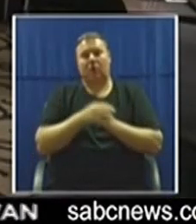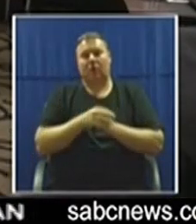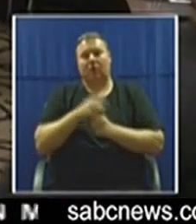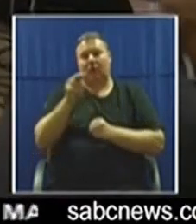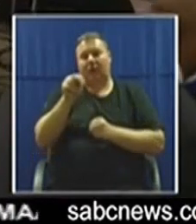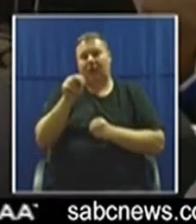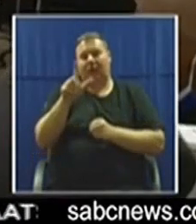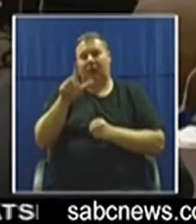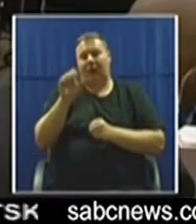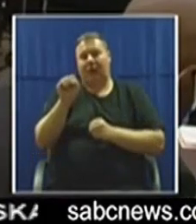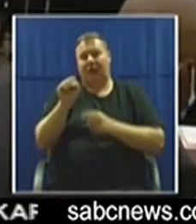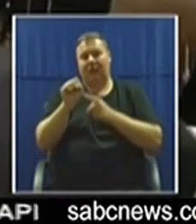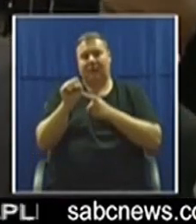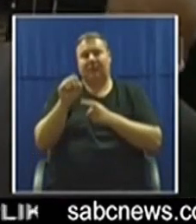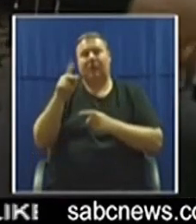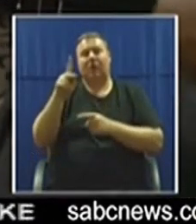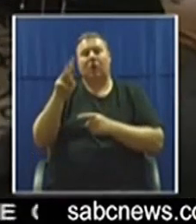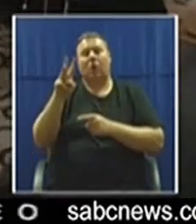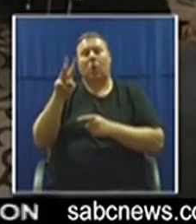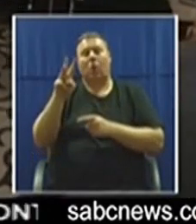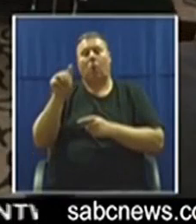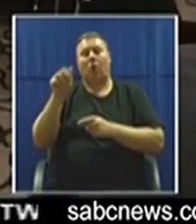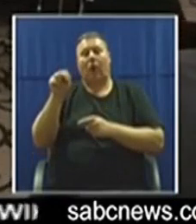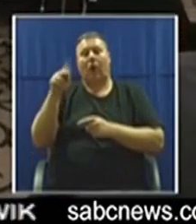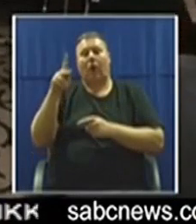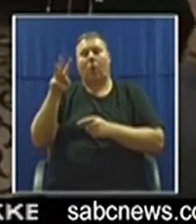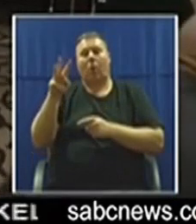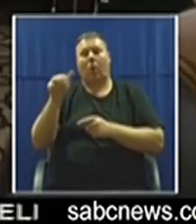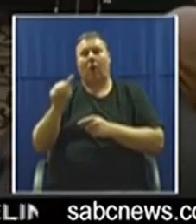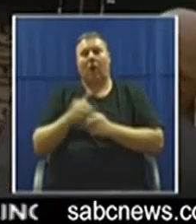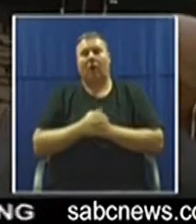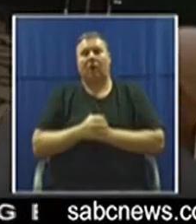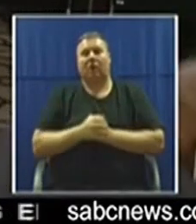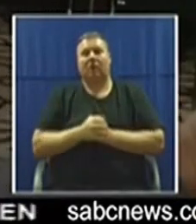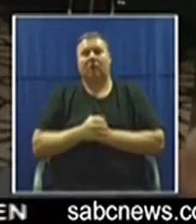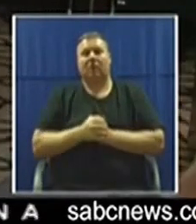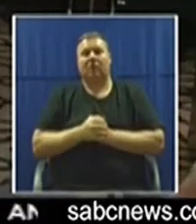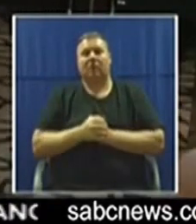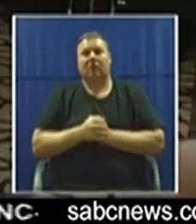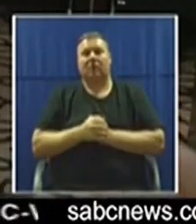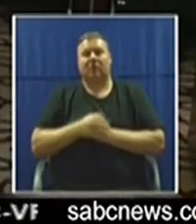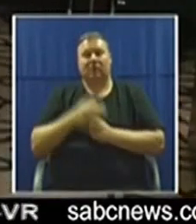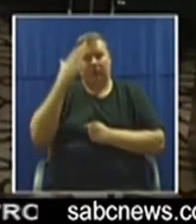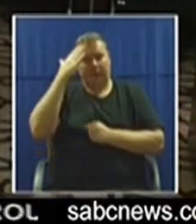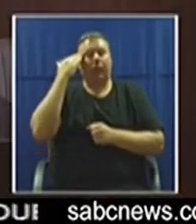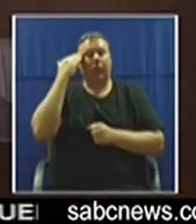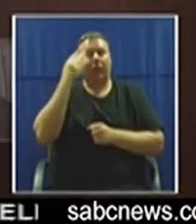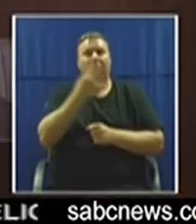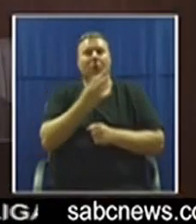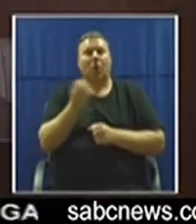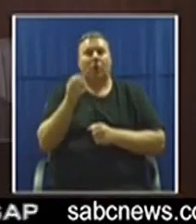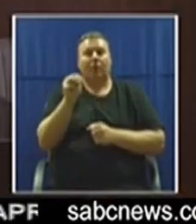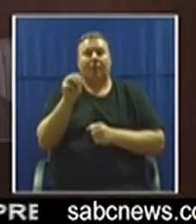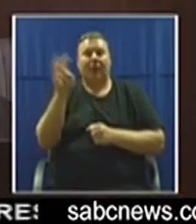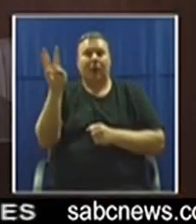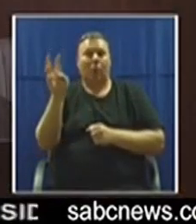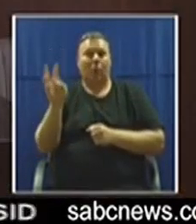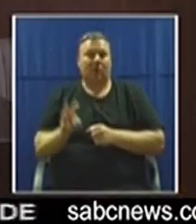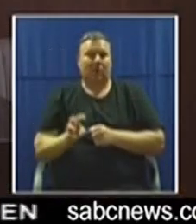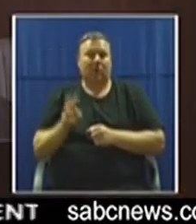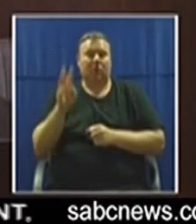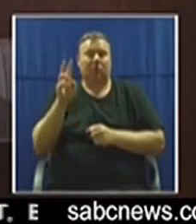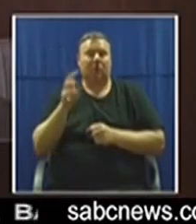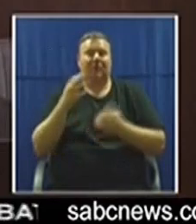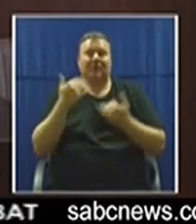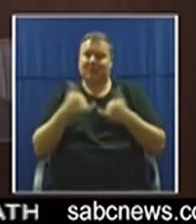48% van die volwasse bevolking minstens een eindstofdosis ontvang het, die proses te stadig vorder, terwyl die vyfde